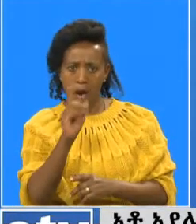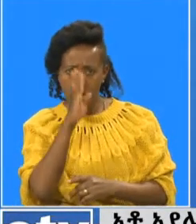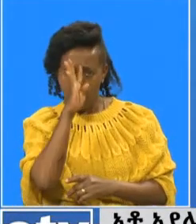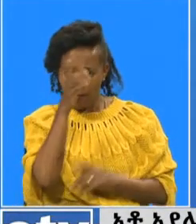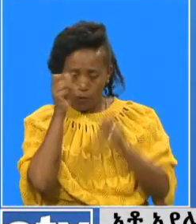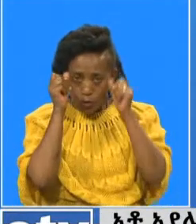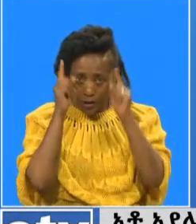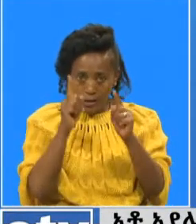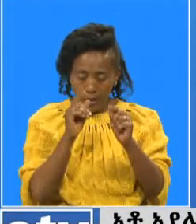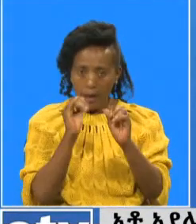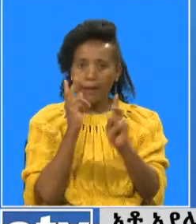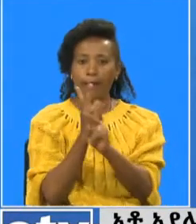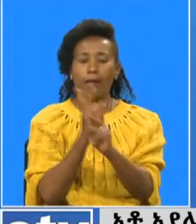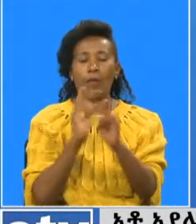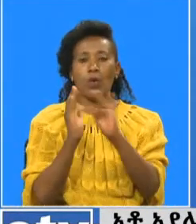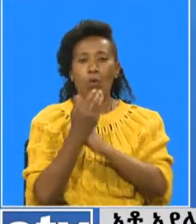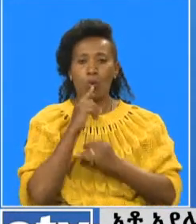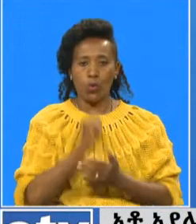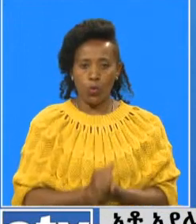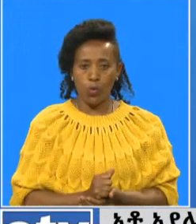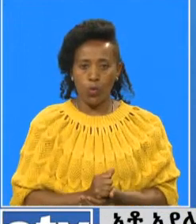የሚፈጥሩት ግንዛቤ እንደተጠበቀ ሆኖ